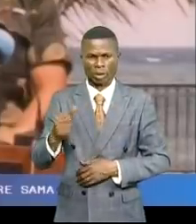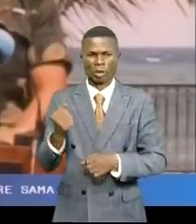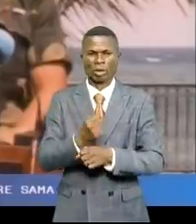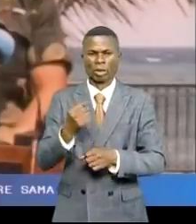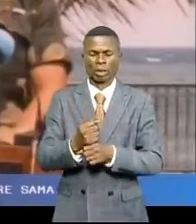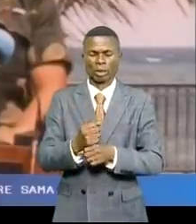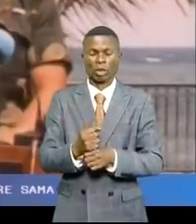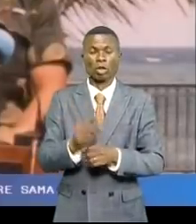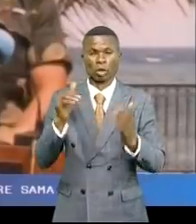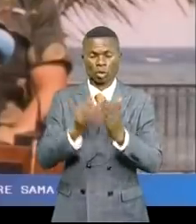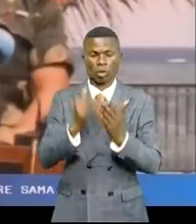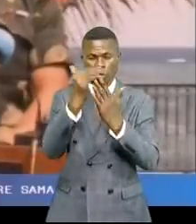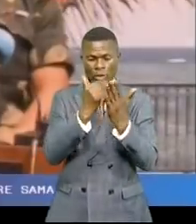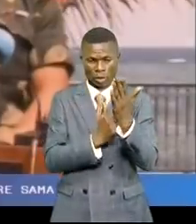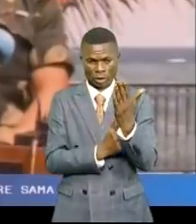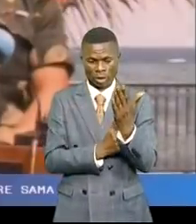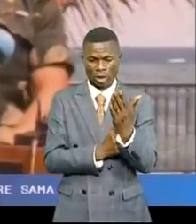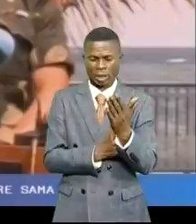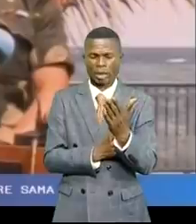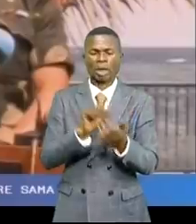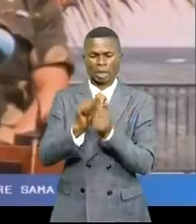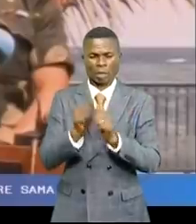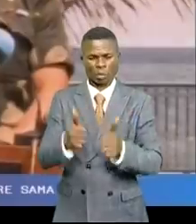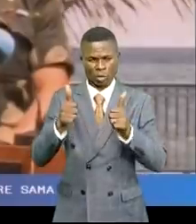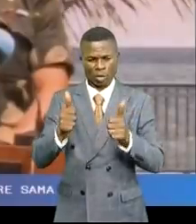Au regard de l'évolution positive de la situation,